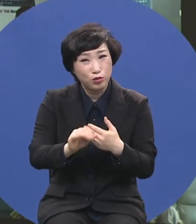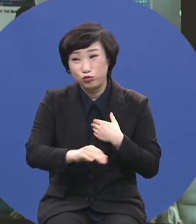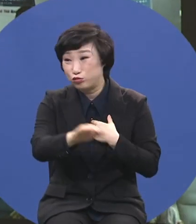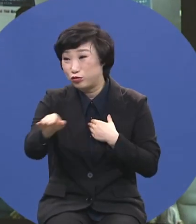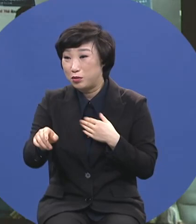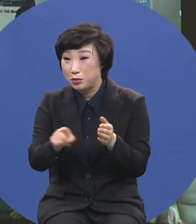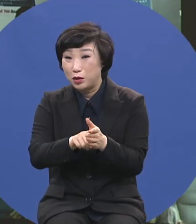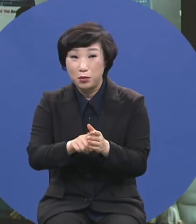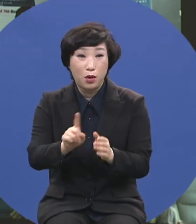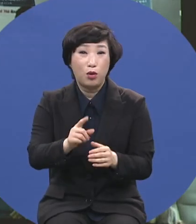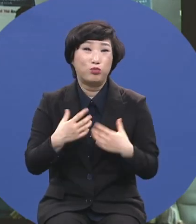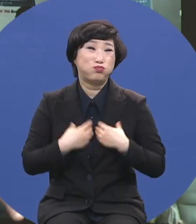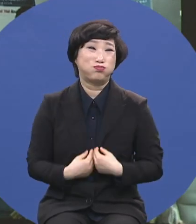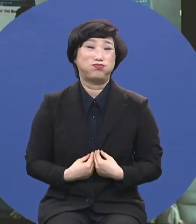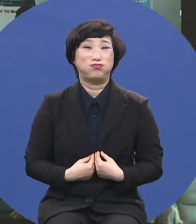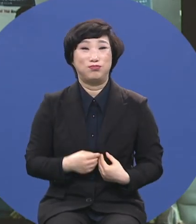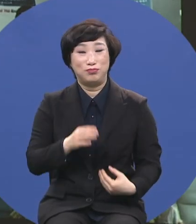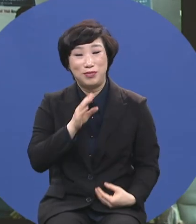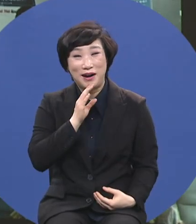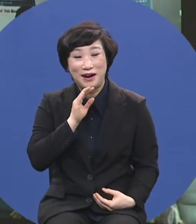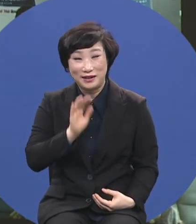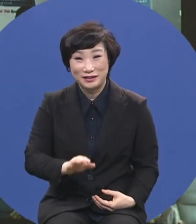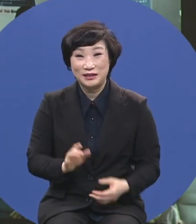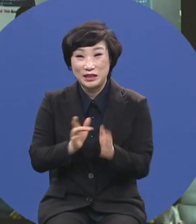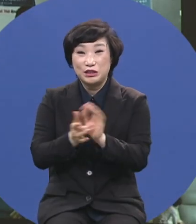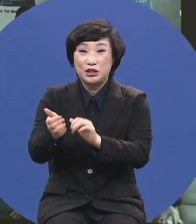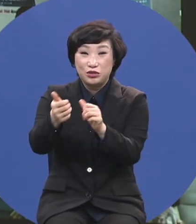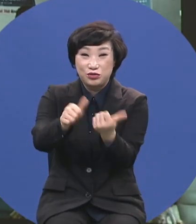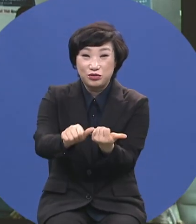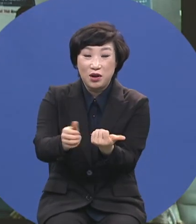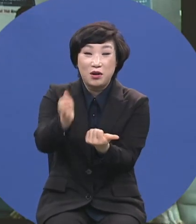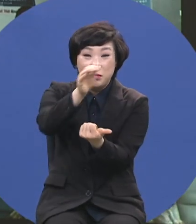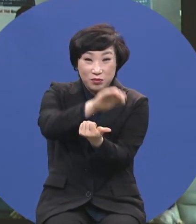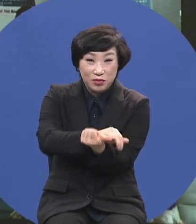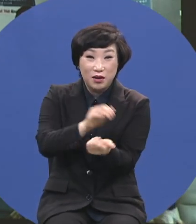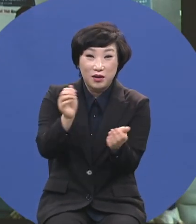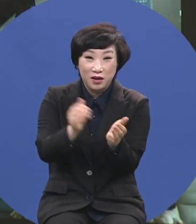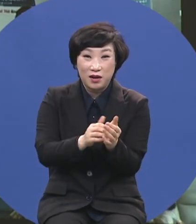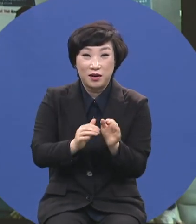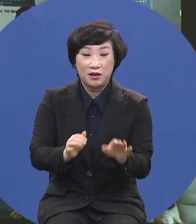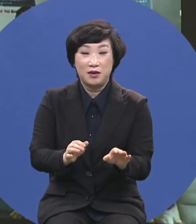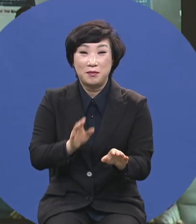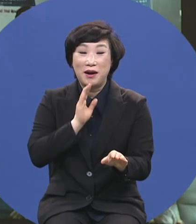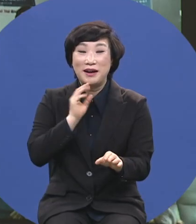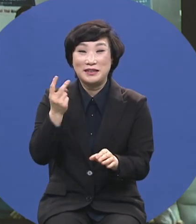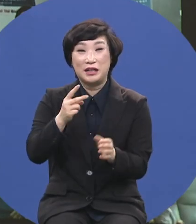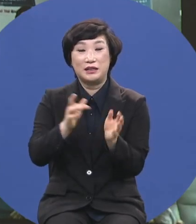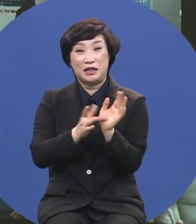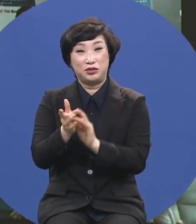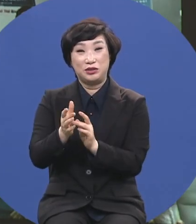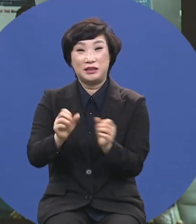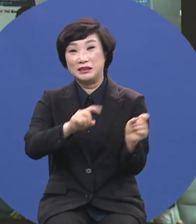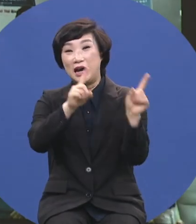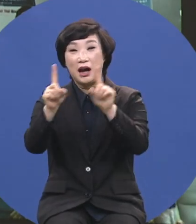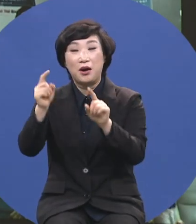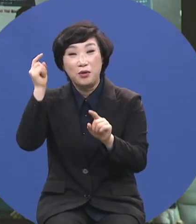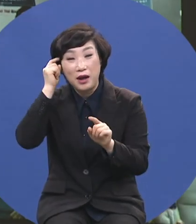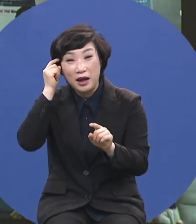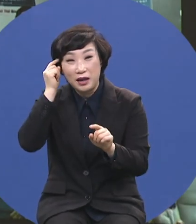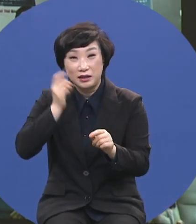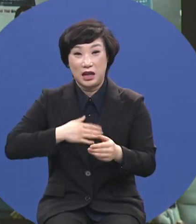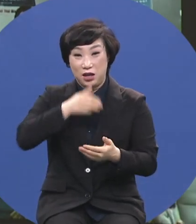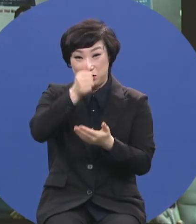우리는 절망이다. 그가 죽으신 것은 무덤에 들어가신 것이요, 그가 사신 것은 내 죄를 해결하시고